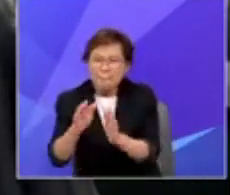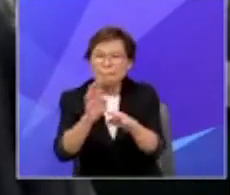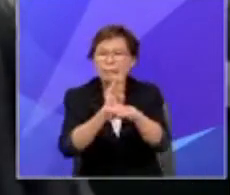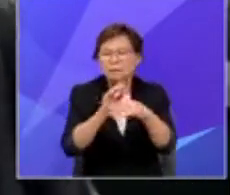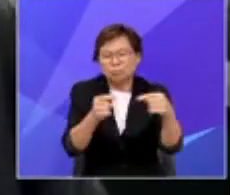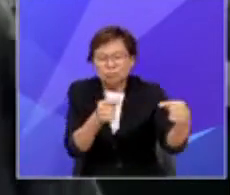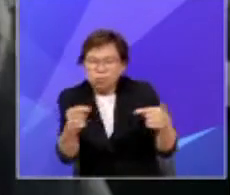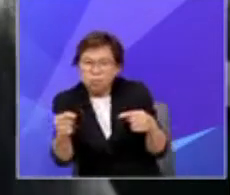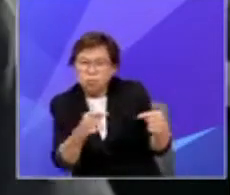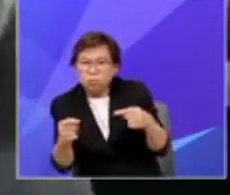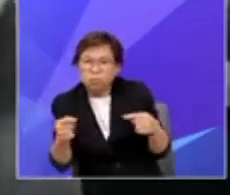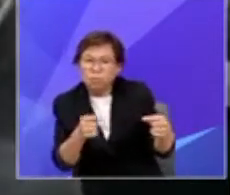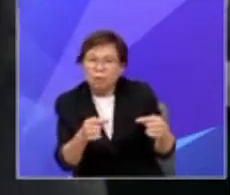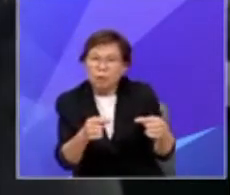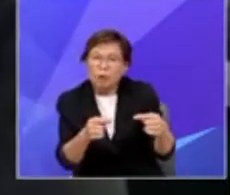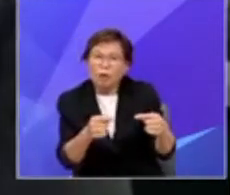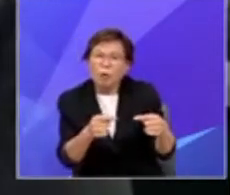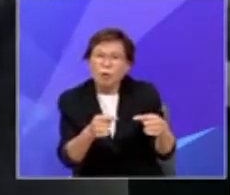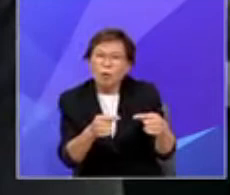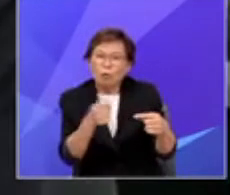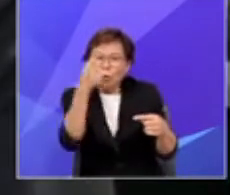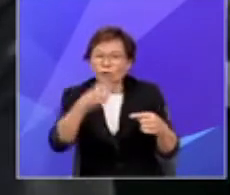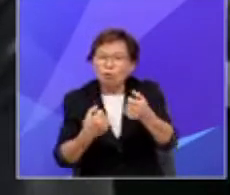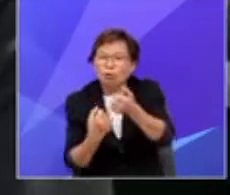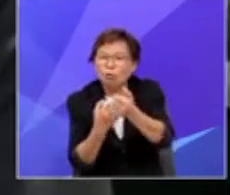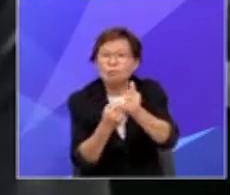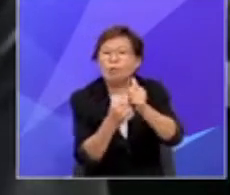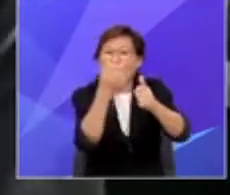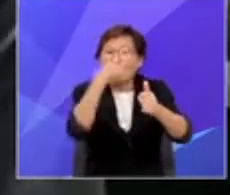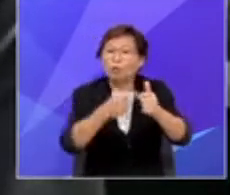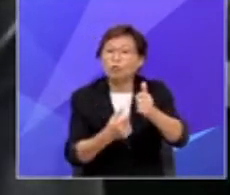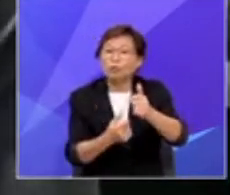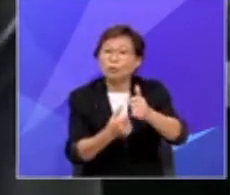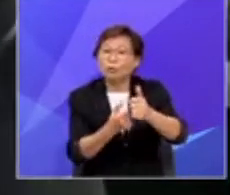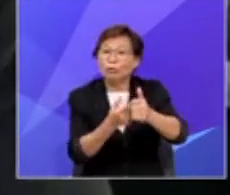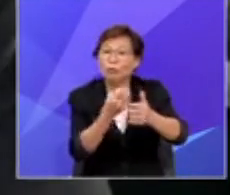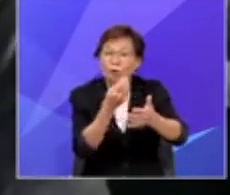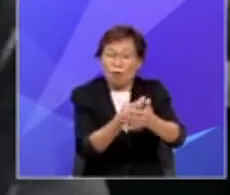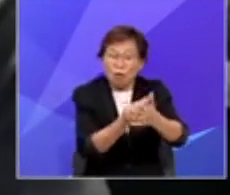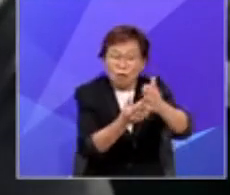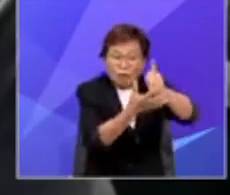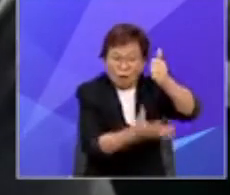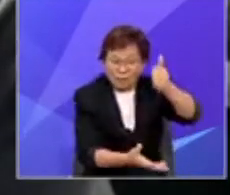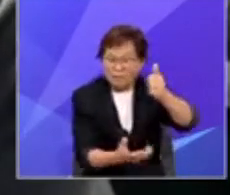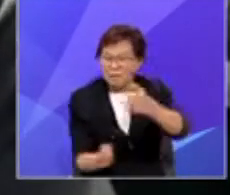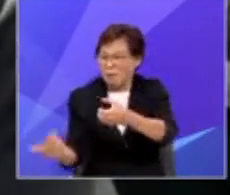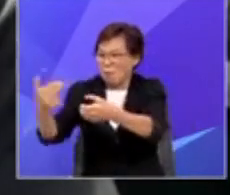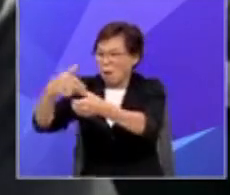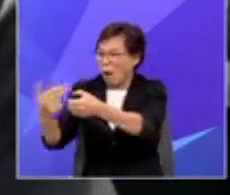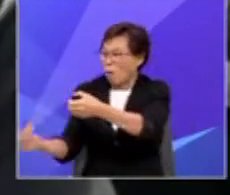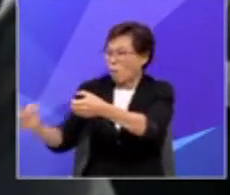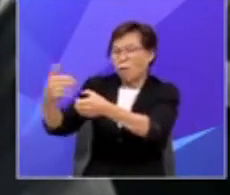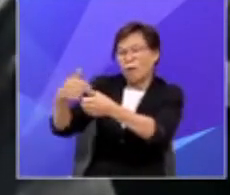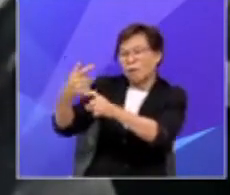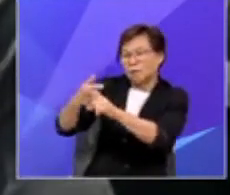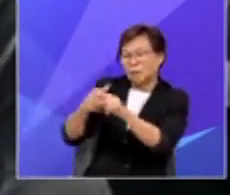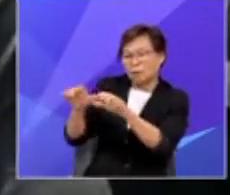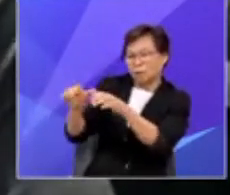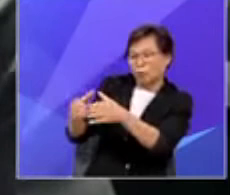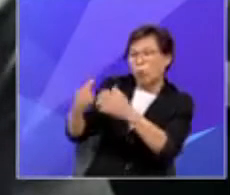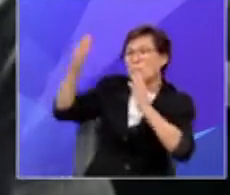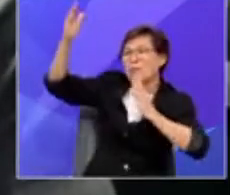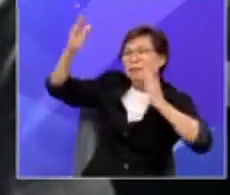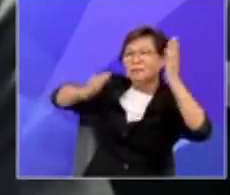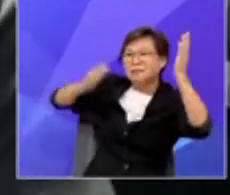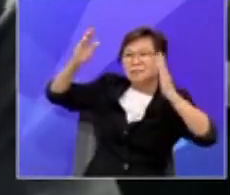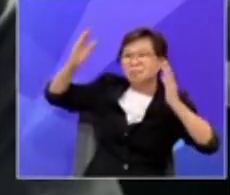speed untuk simpan Bing partisipasi partisipasi on daripada group